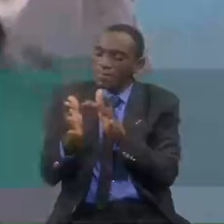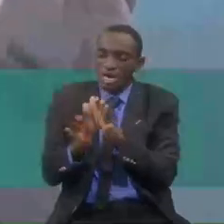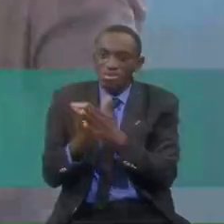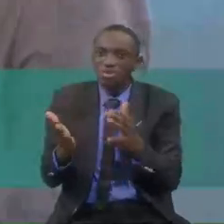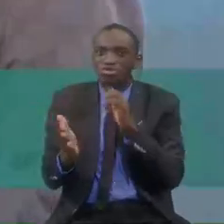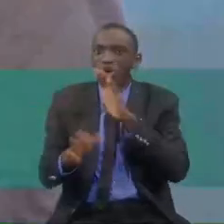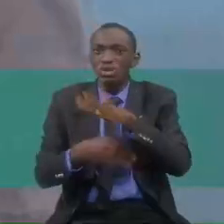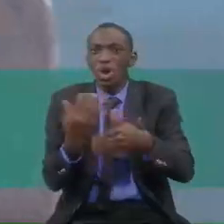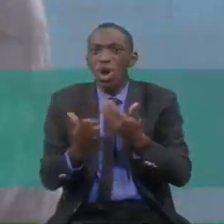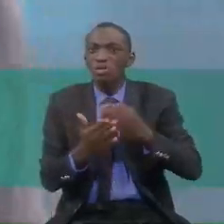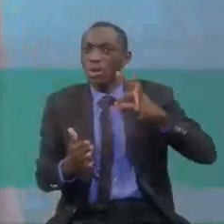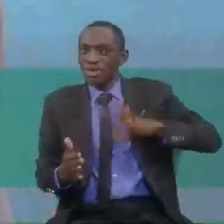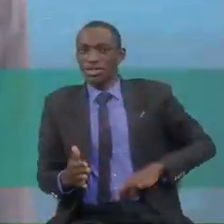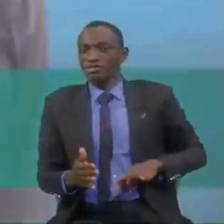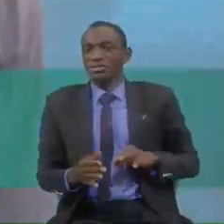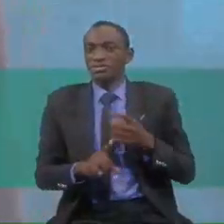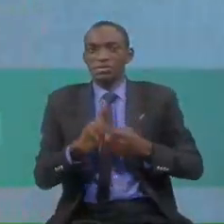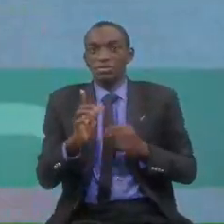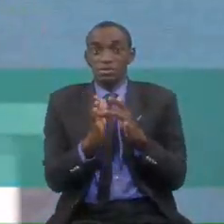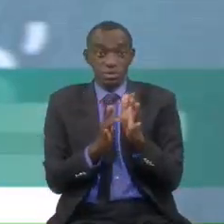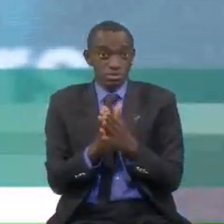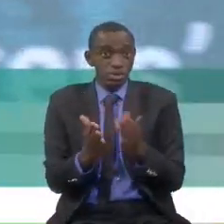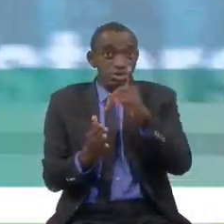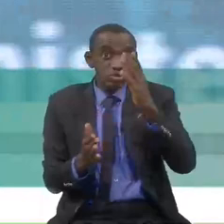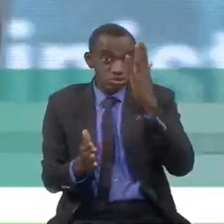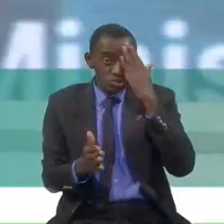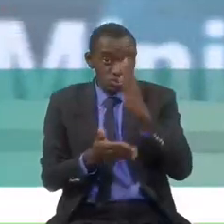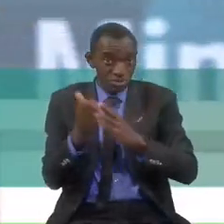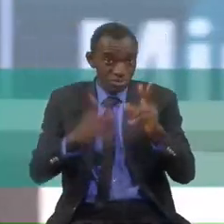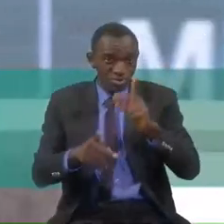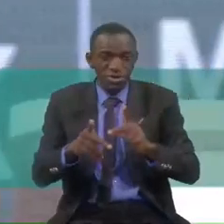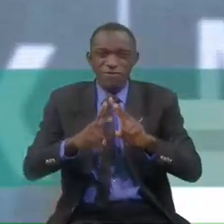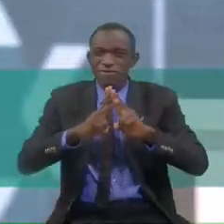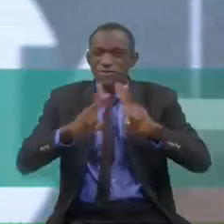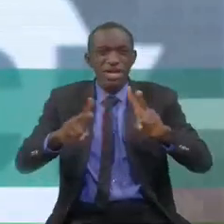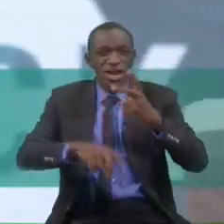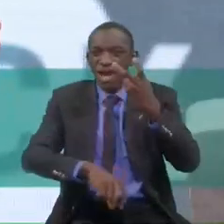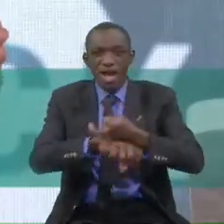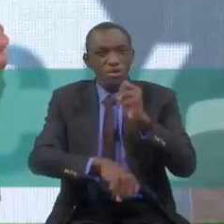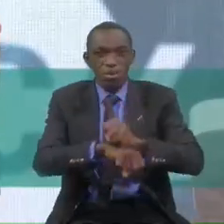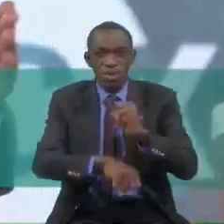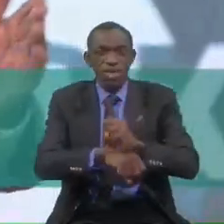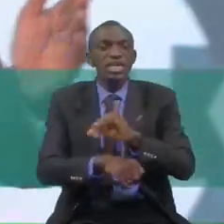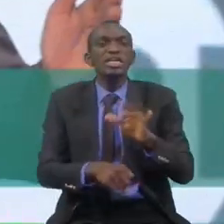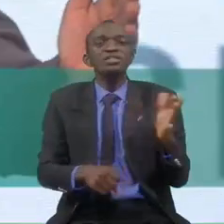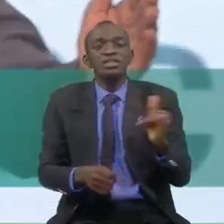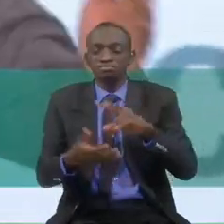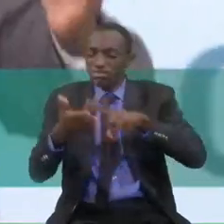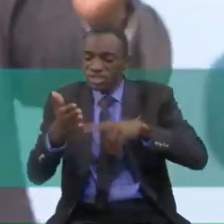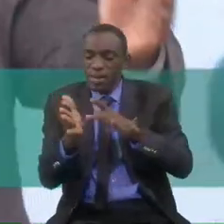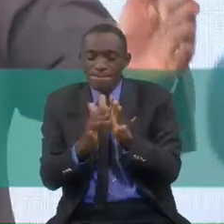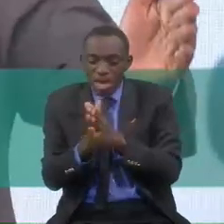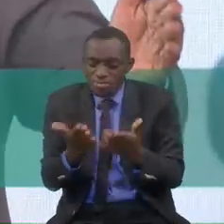tire profit. Vous pourrez connaître des gens qui sont très diligents et lisent la Bible de page